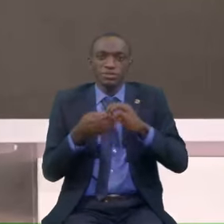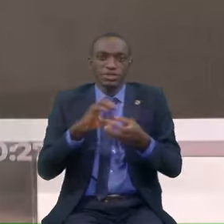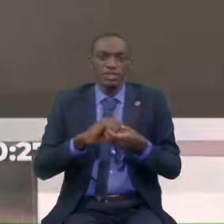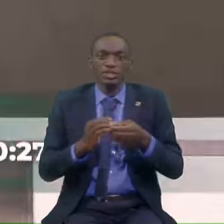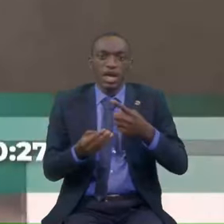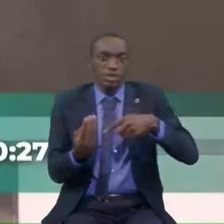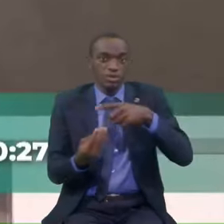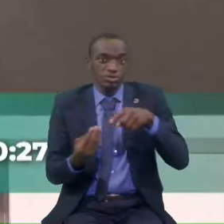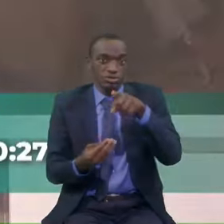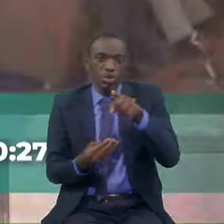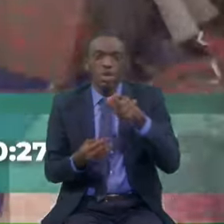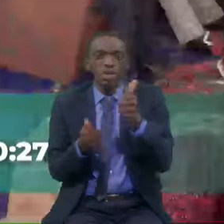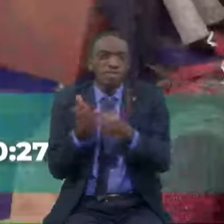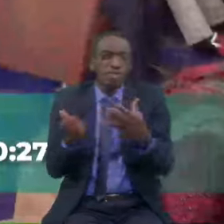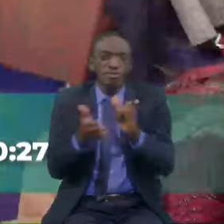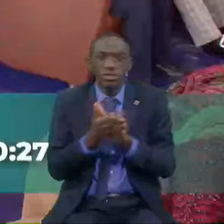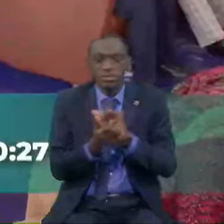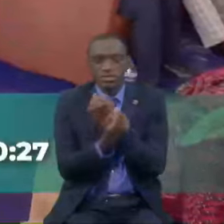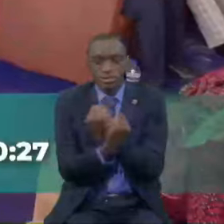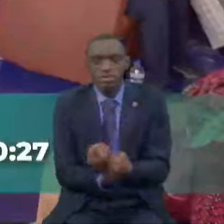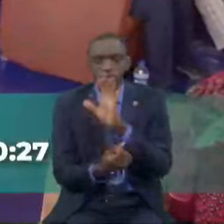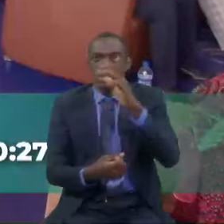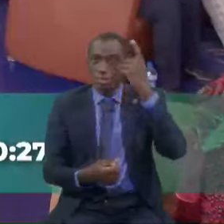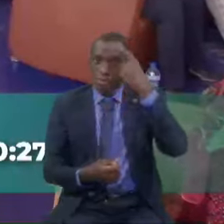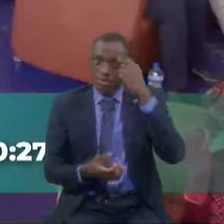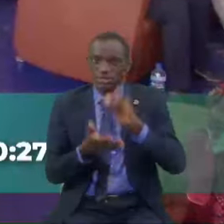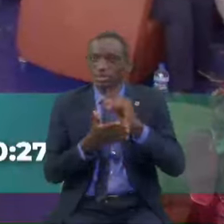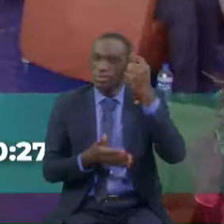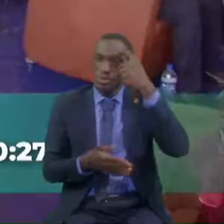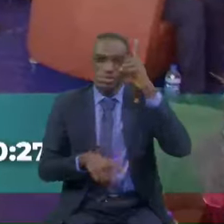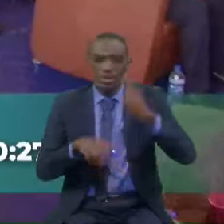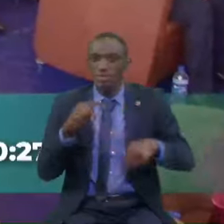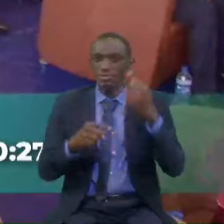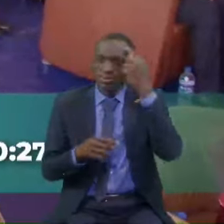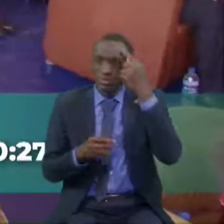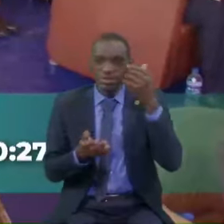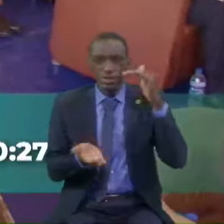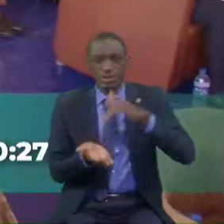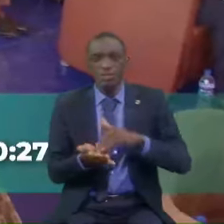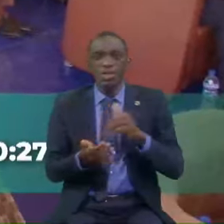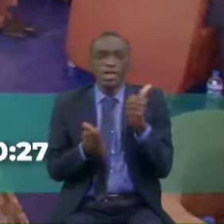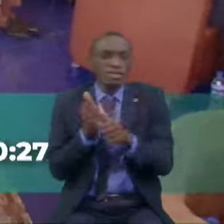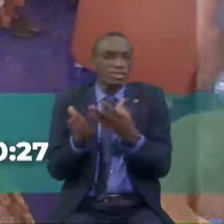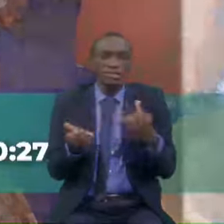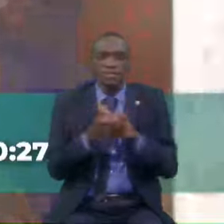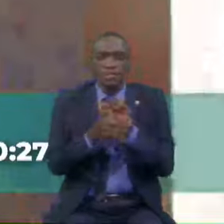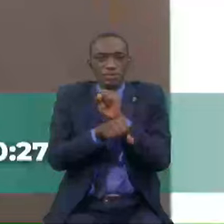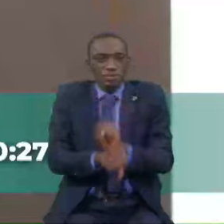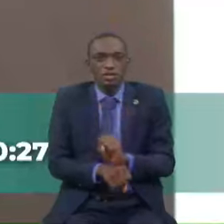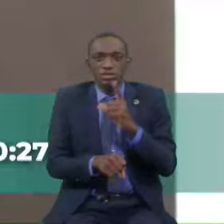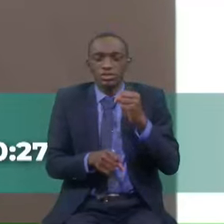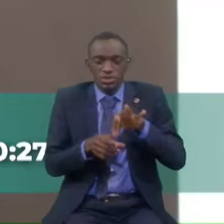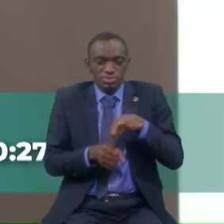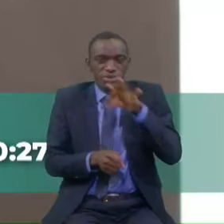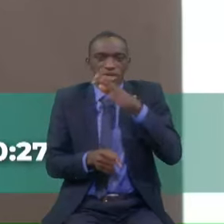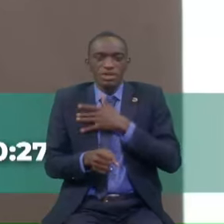toi, tout ce qui lie l'esprit et la pensée n'est pas libre, tout ce qui lie l'esprit et l'esprit